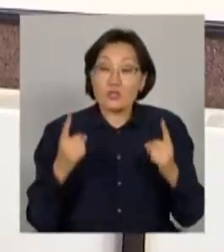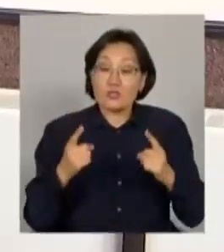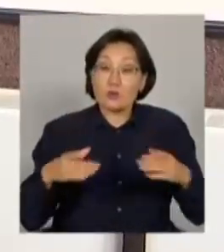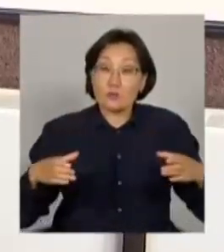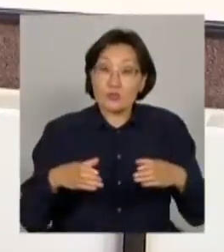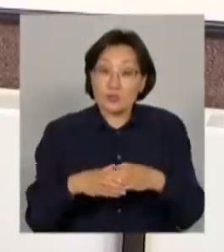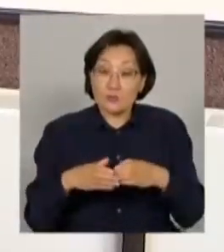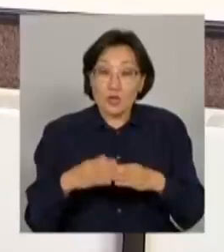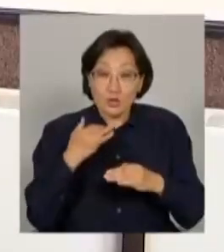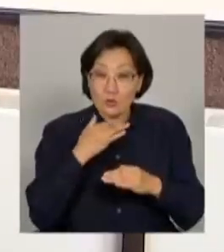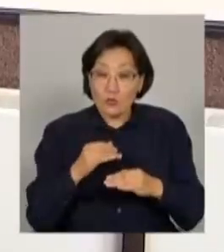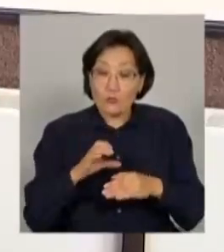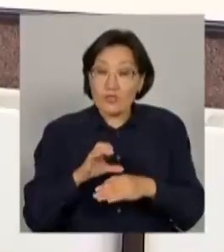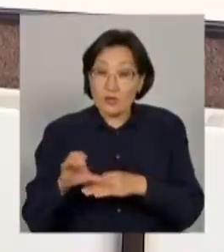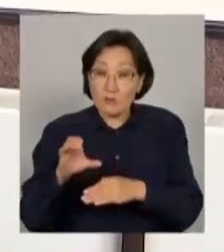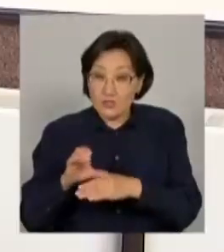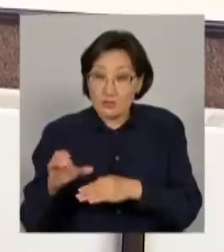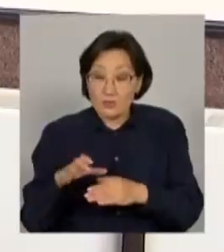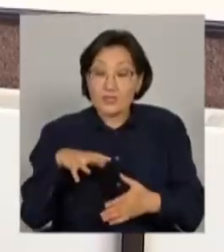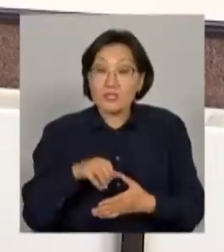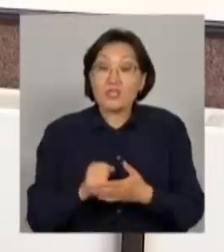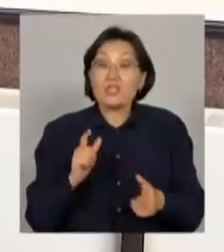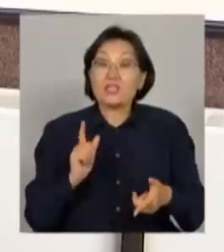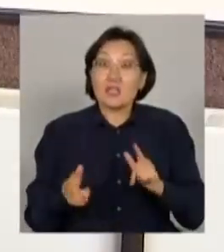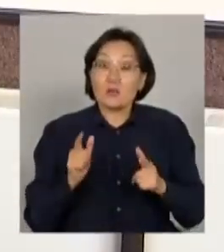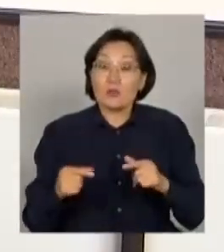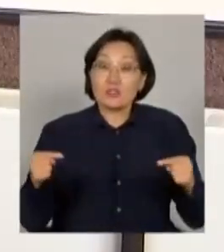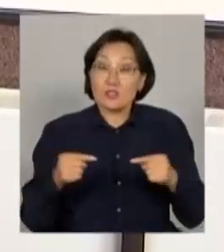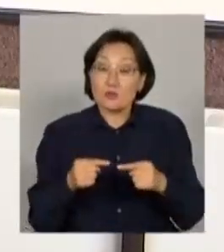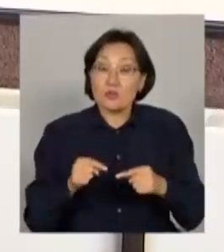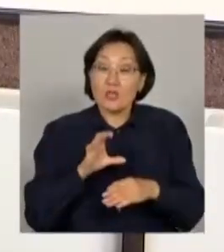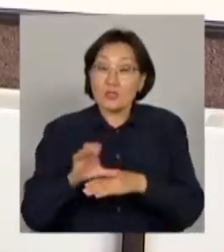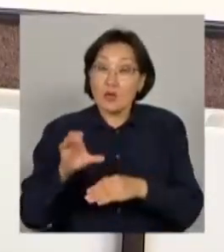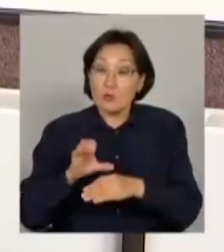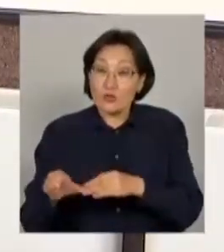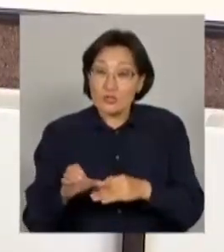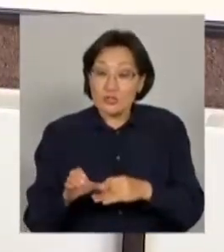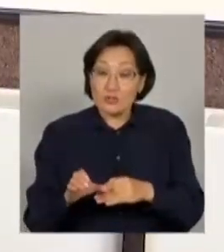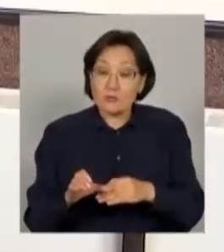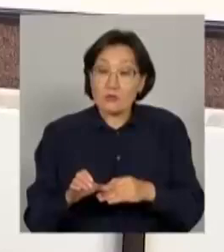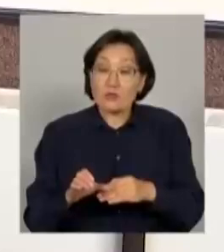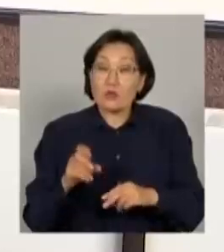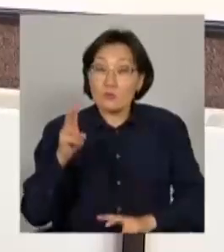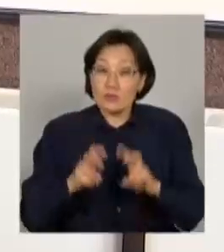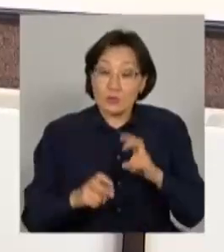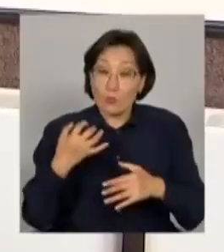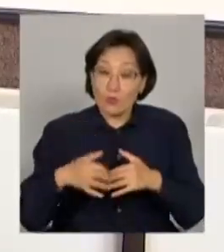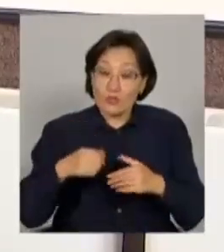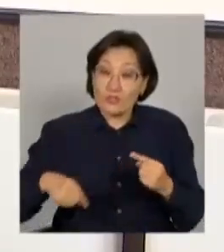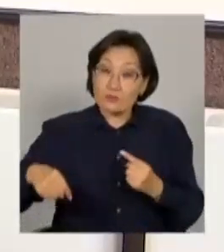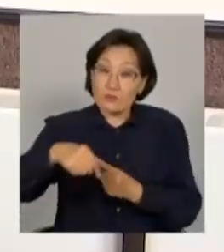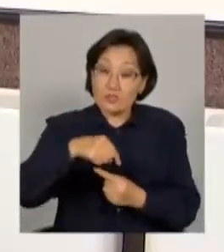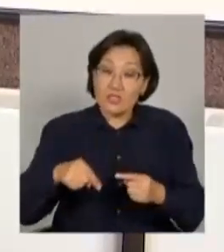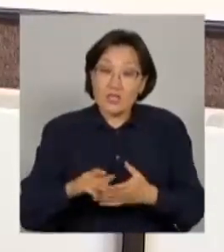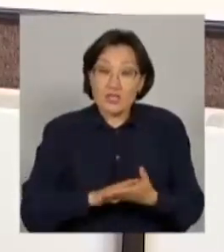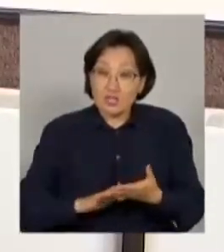бұлар көбісі осы шикізатпен айналысып отыр. Ал нағыз, нақты дайын товарды шығарушылар, өндірушілер деген бұл орта бизнес. Орта бизнеске